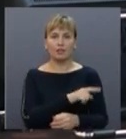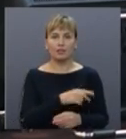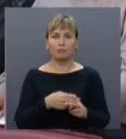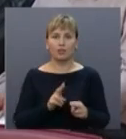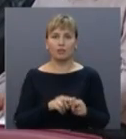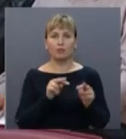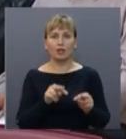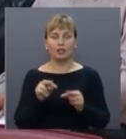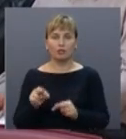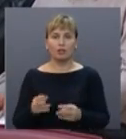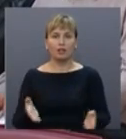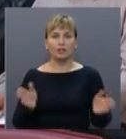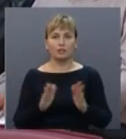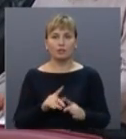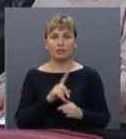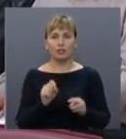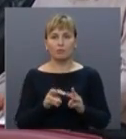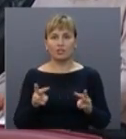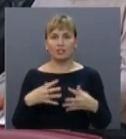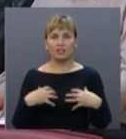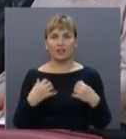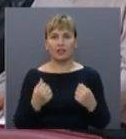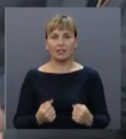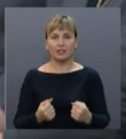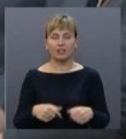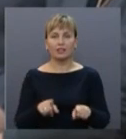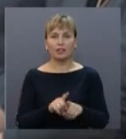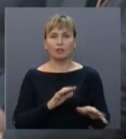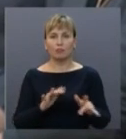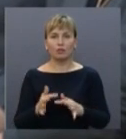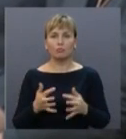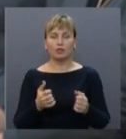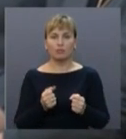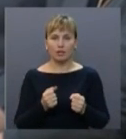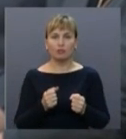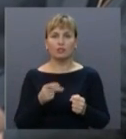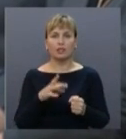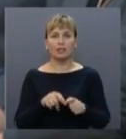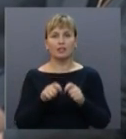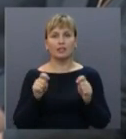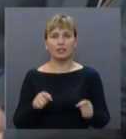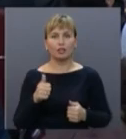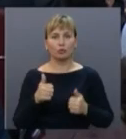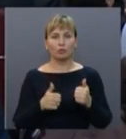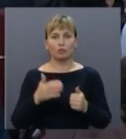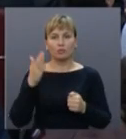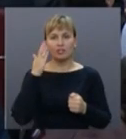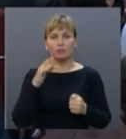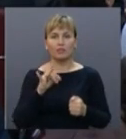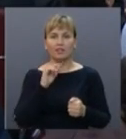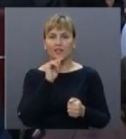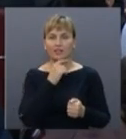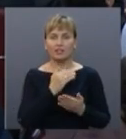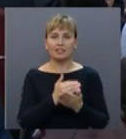этом контрольные функции останутся за Министерством здравоохранения. Такие меры принимаются для создания конкурентоспособной и